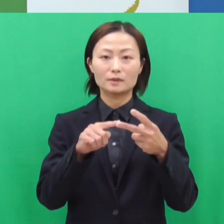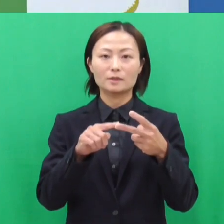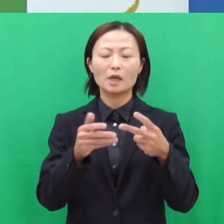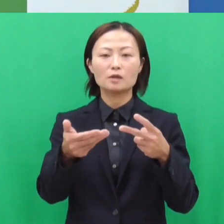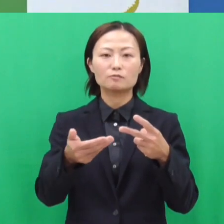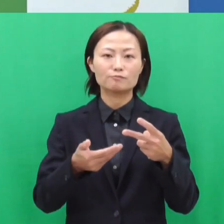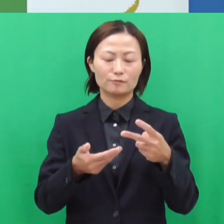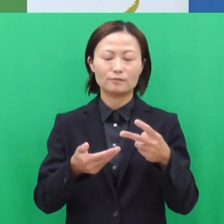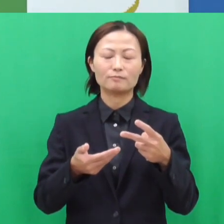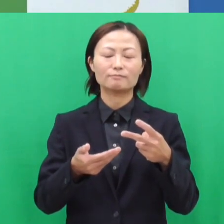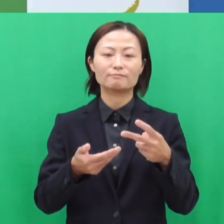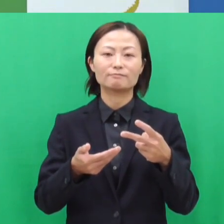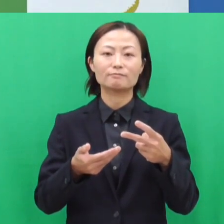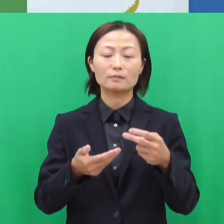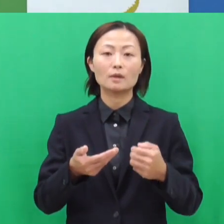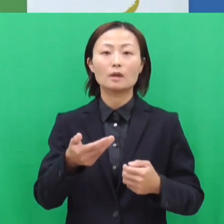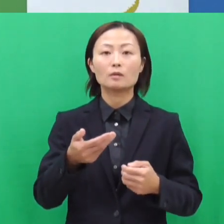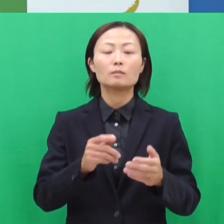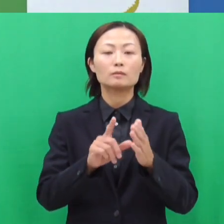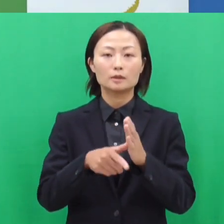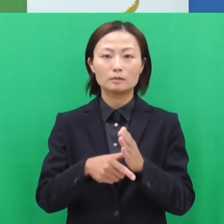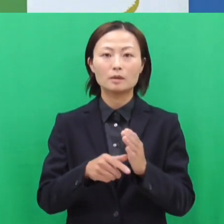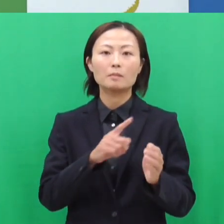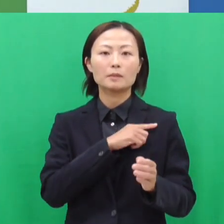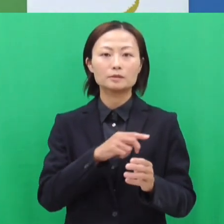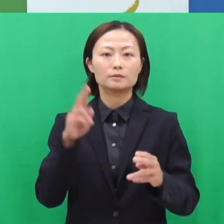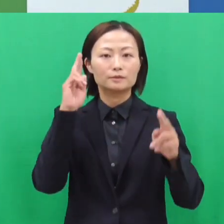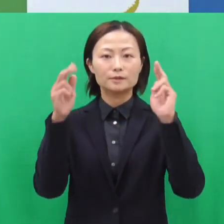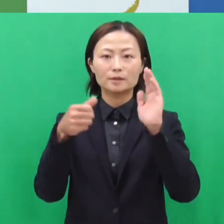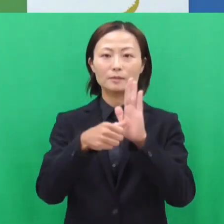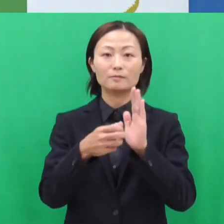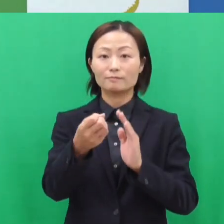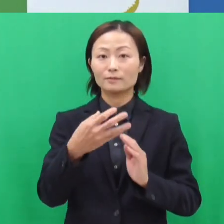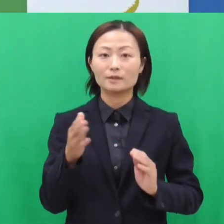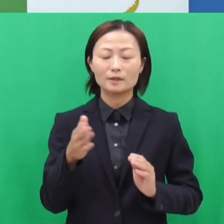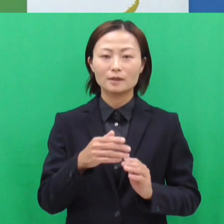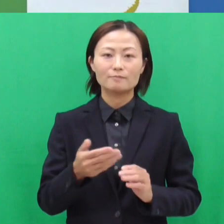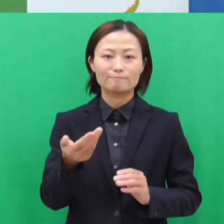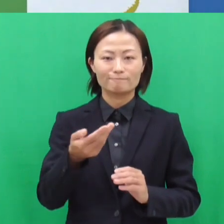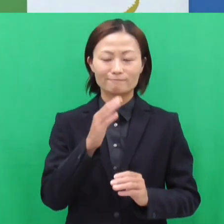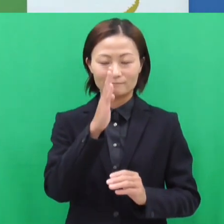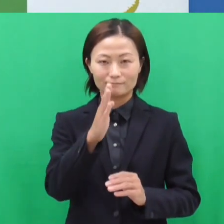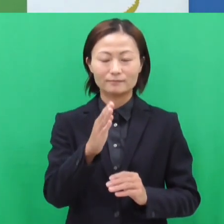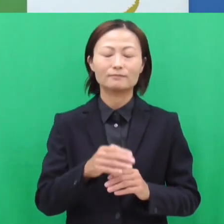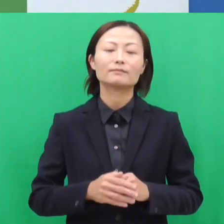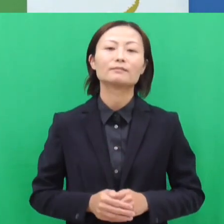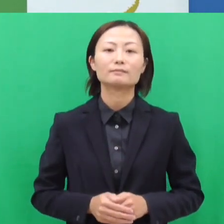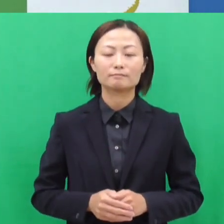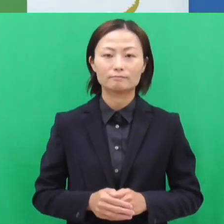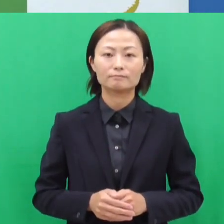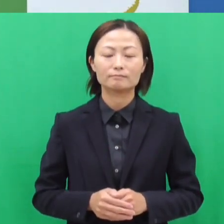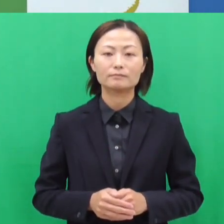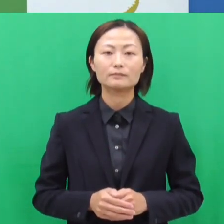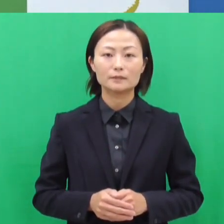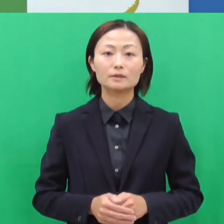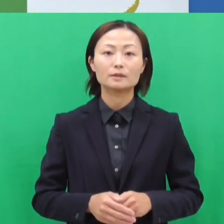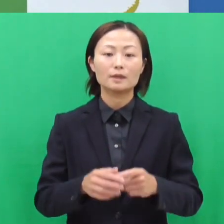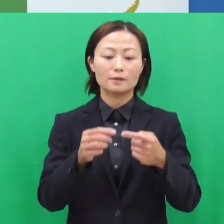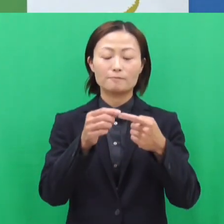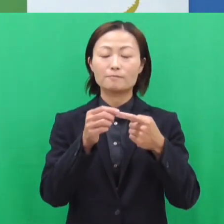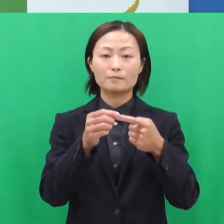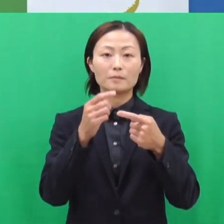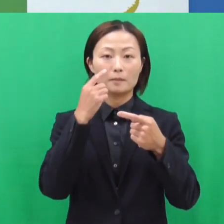を受けしたいと思います質問に際しましては初めに社名を行いお願いますそれでは新型コロナ